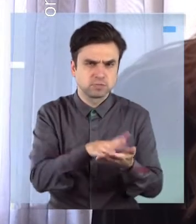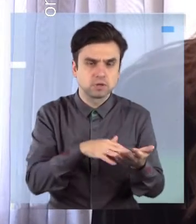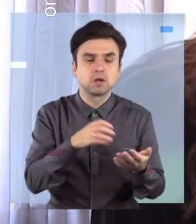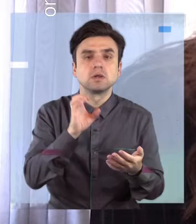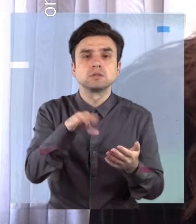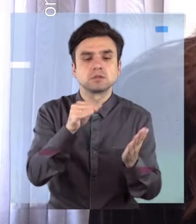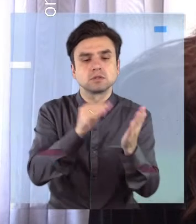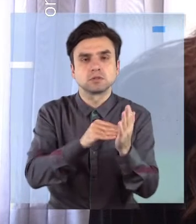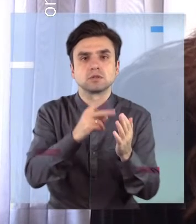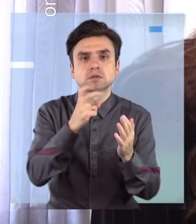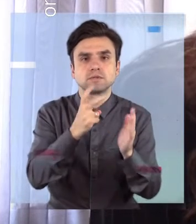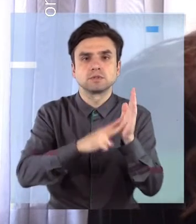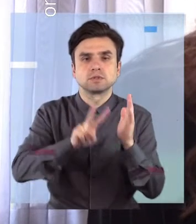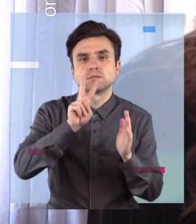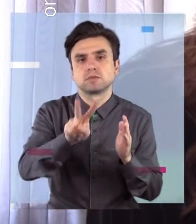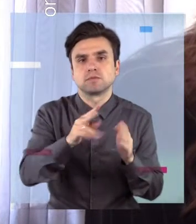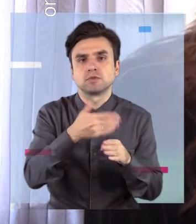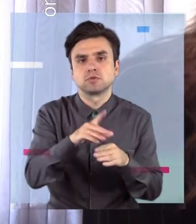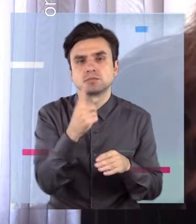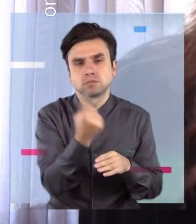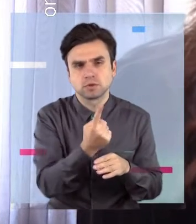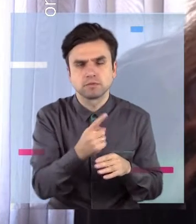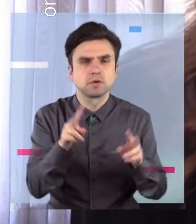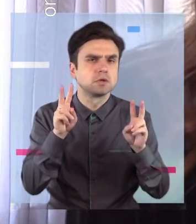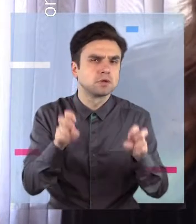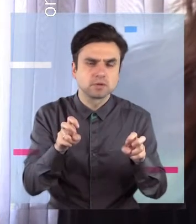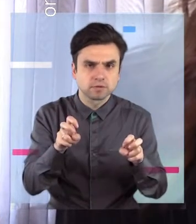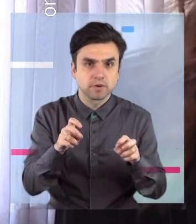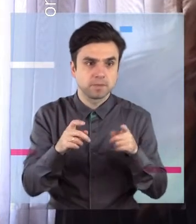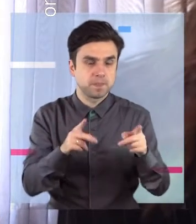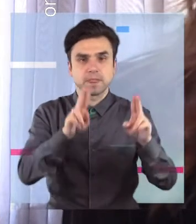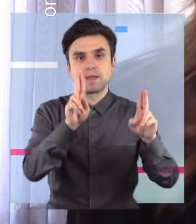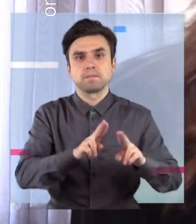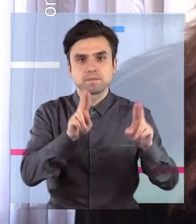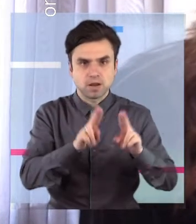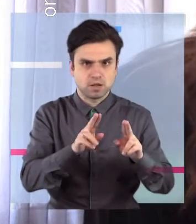статті 272 Кримінального кодексу України, а саме це порушення правил безпеки